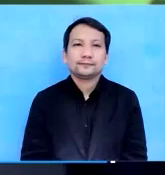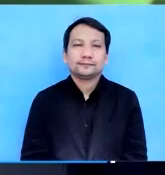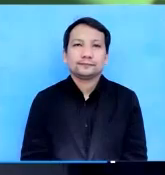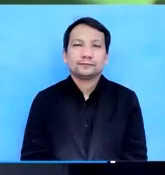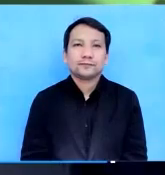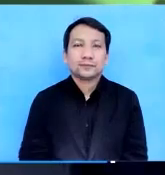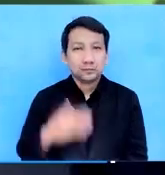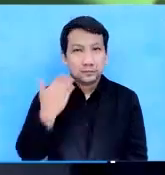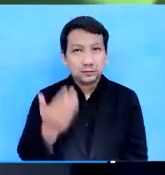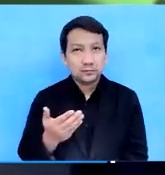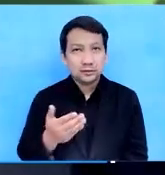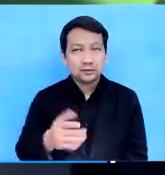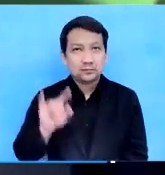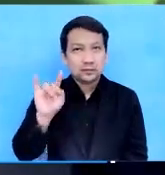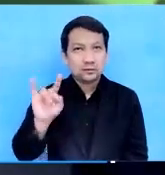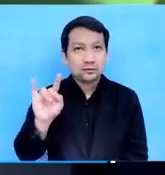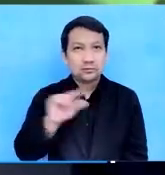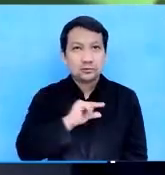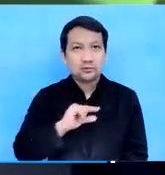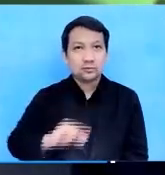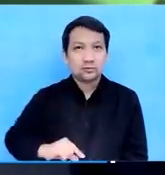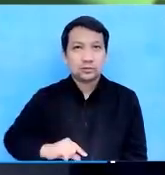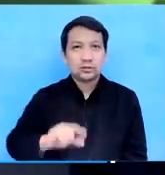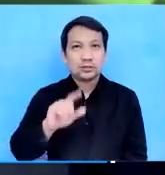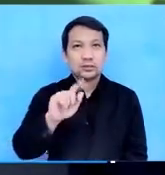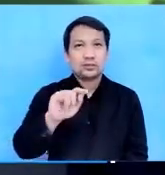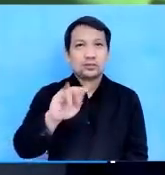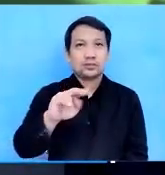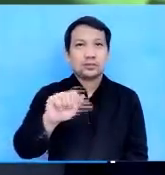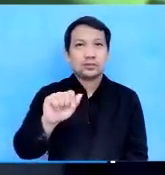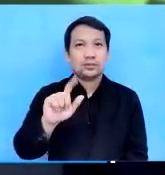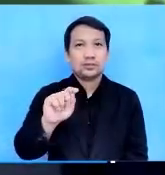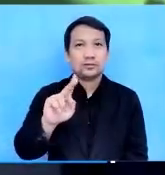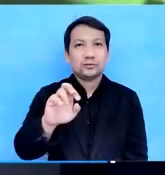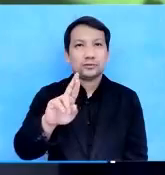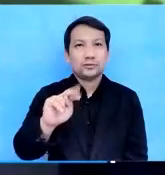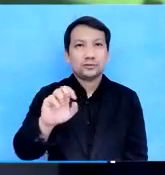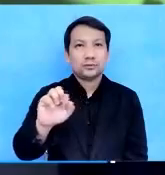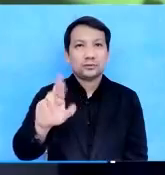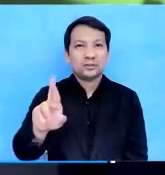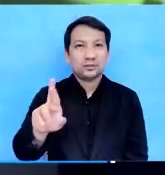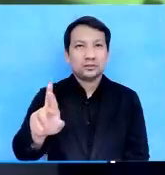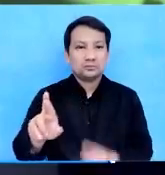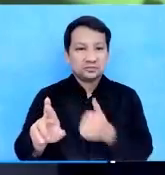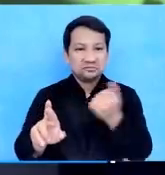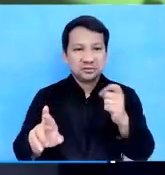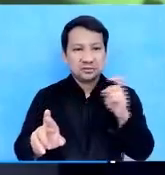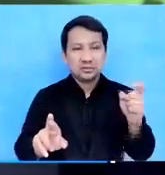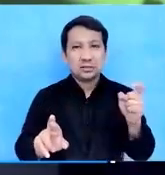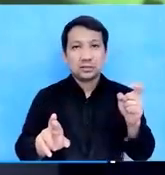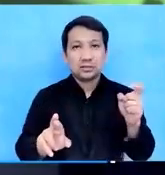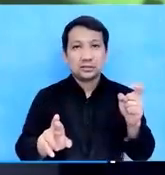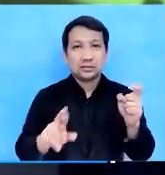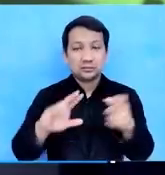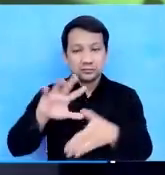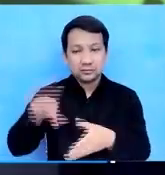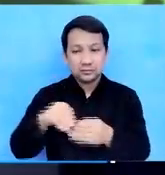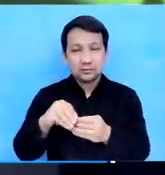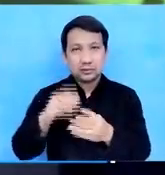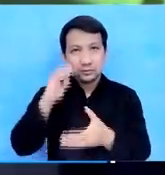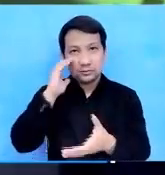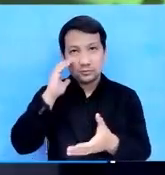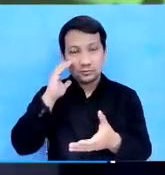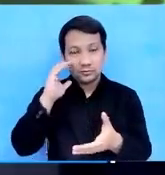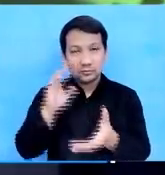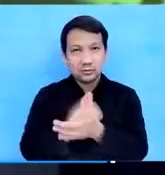Pumanaw na ang rock and roll queen na si Tina Turner. Samantala, nainis naman ang netizens sa ex ni Moira matapos niyang isama ang ilang wedding clips